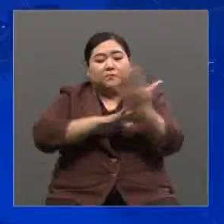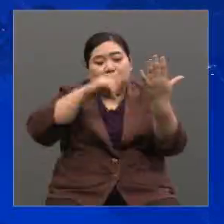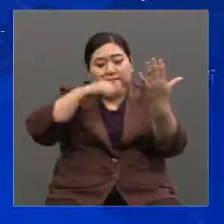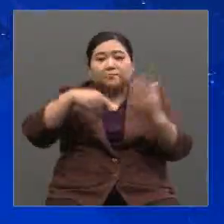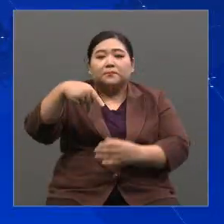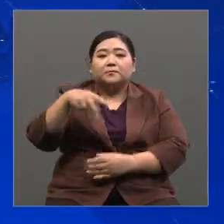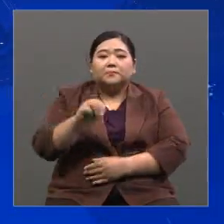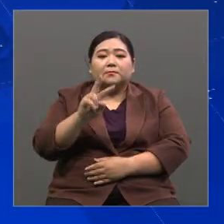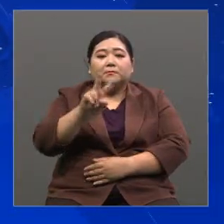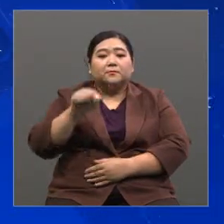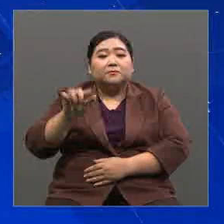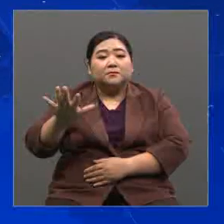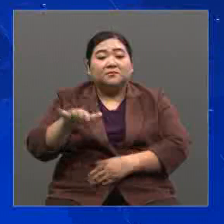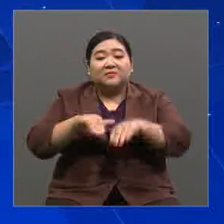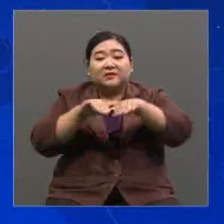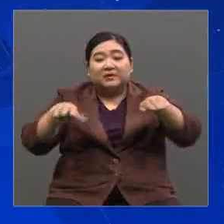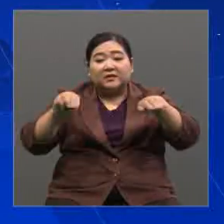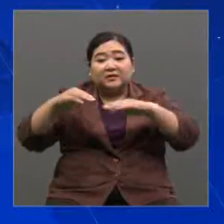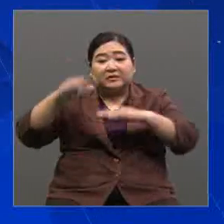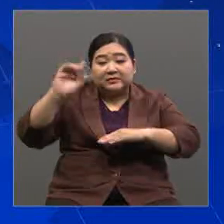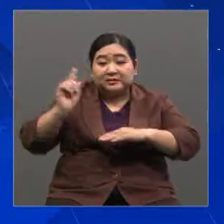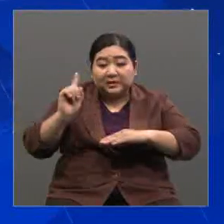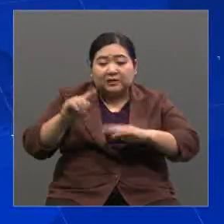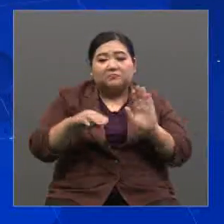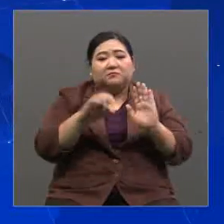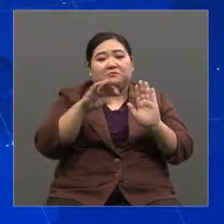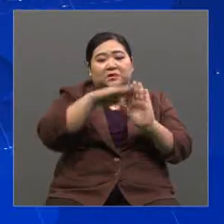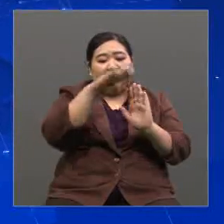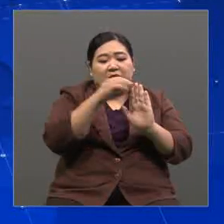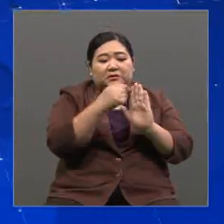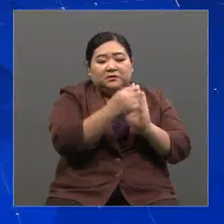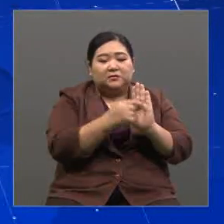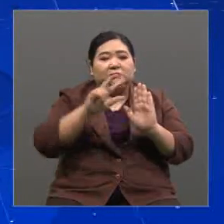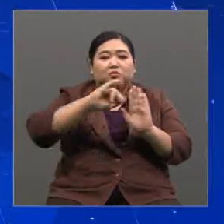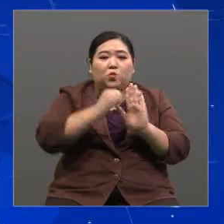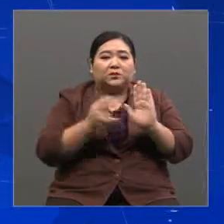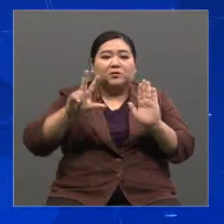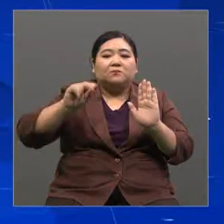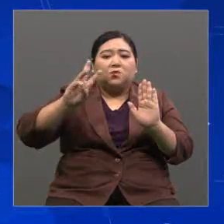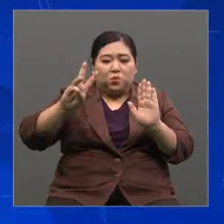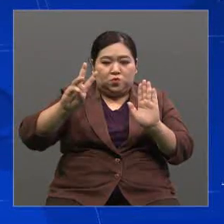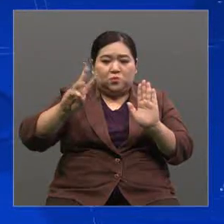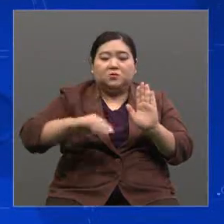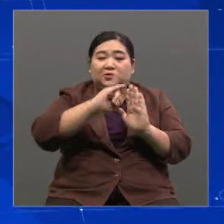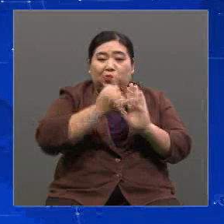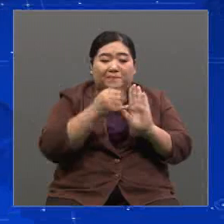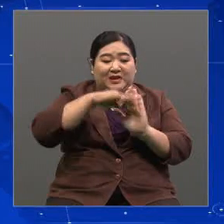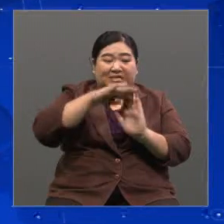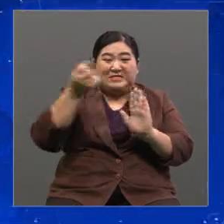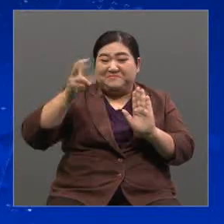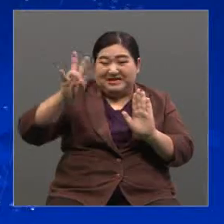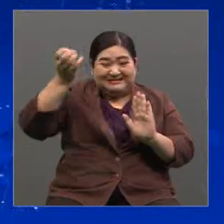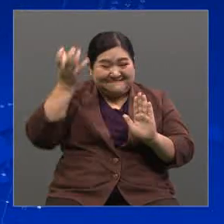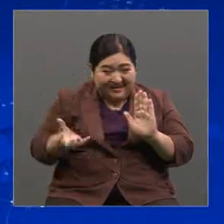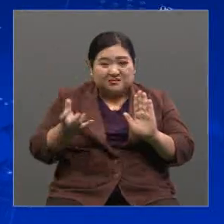นะครัใวันนี้ครัว่าเกินค่ามาตรฐานอยในพ้นที่ตอนบน 36 จัหวัดโดยเฉพาะ 17 จัหวดภาคเหนือนหนักท